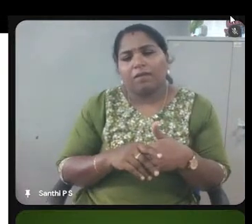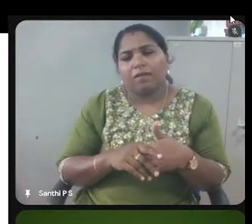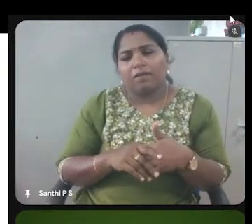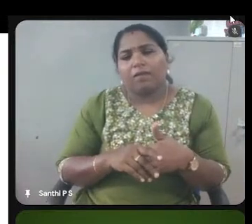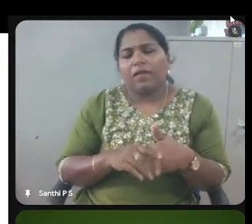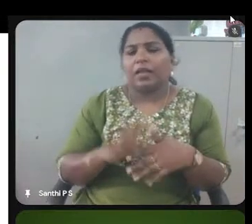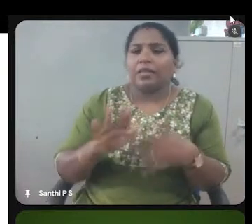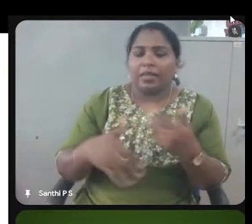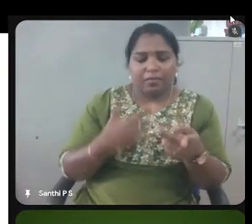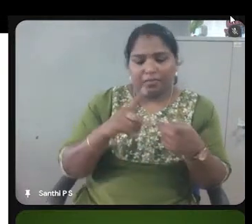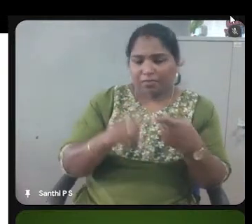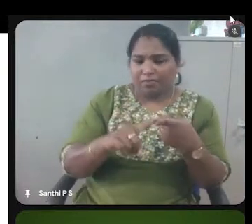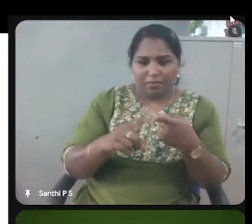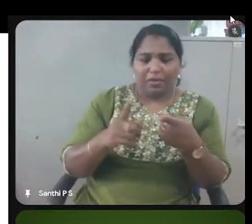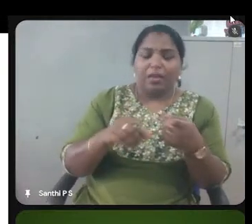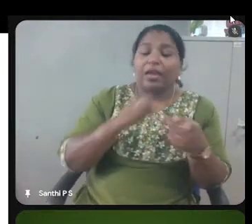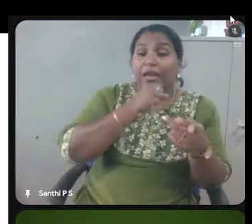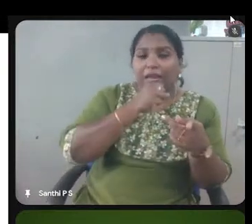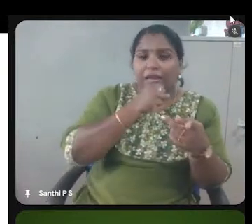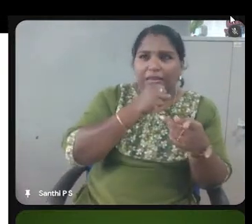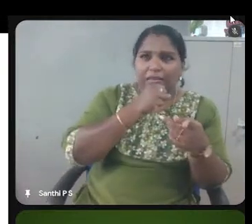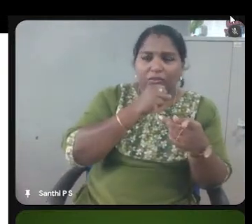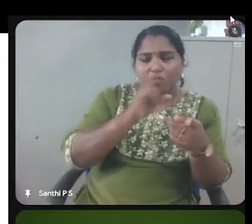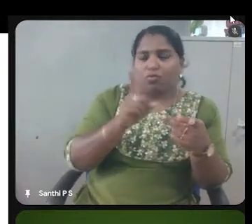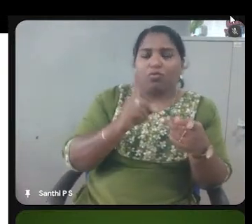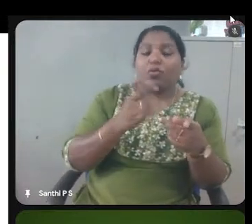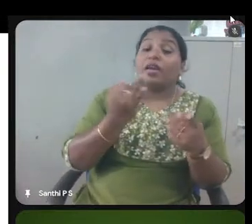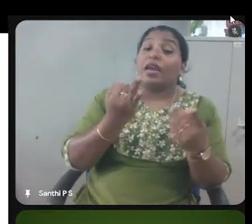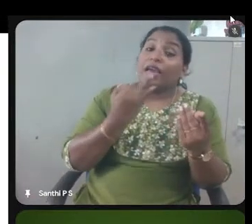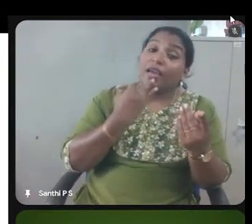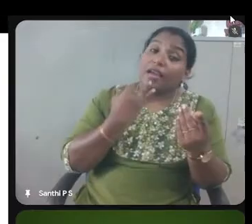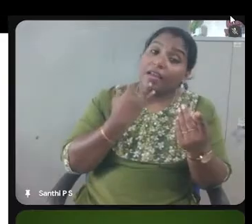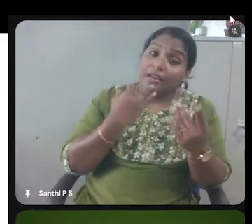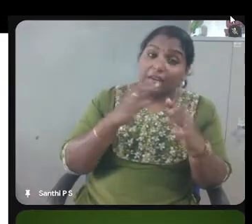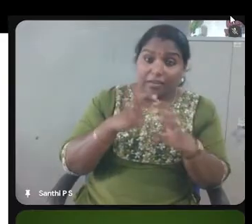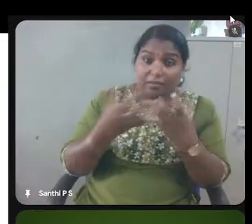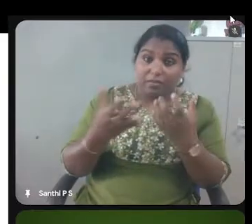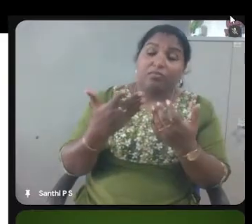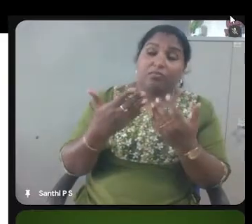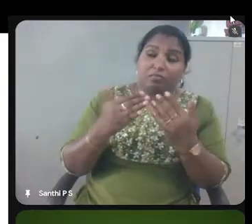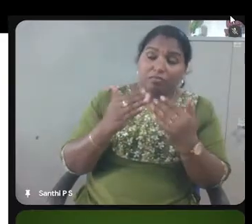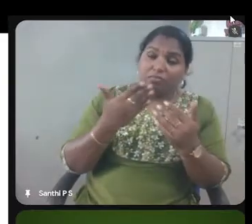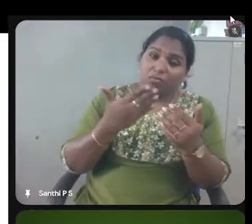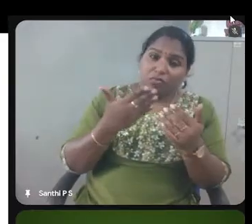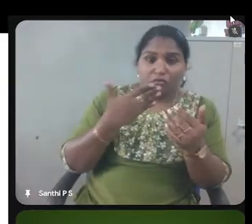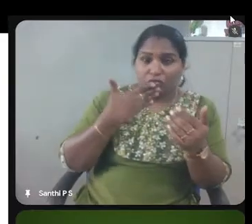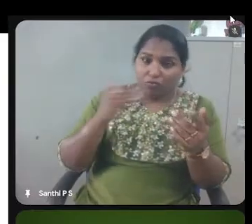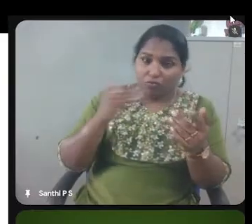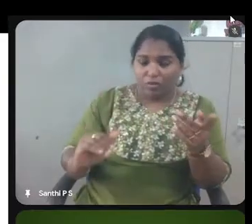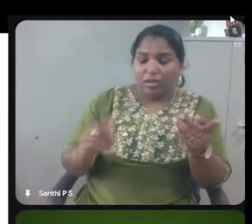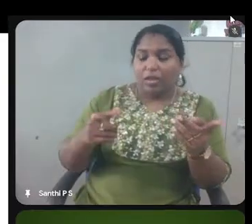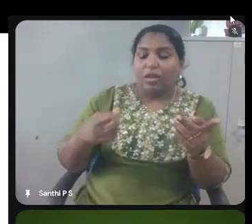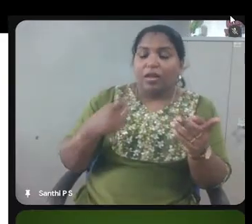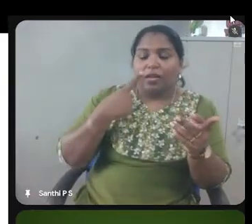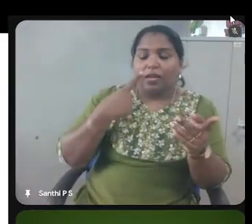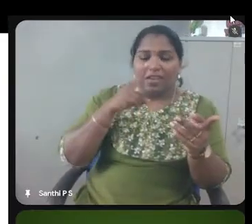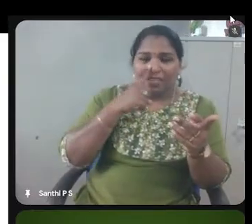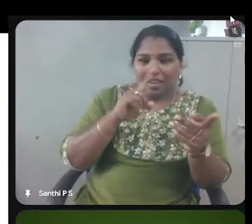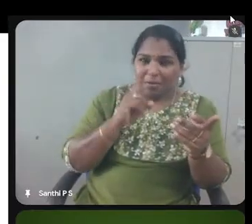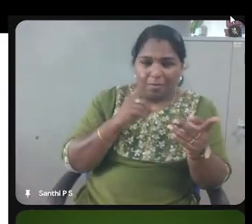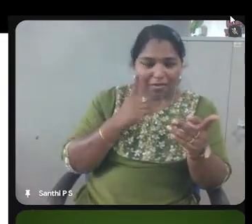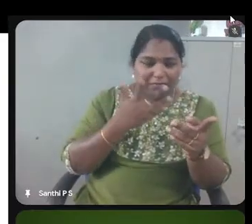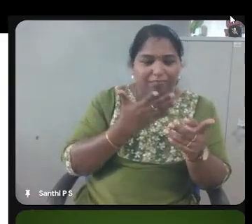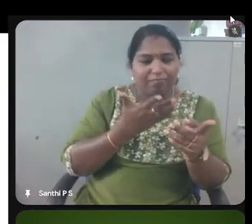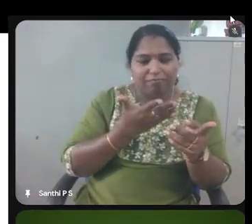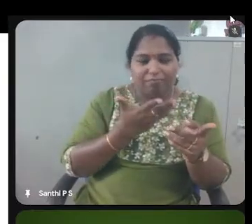7ാം ക്ലാസ്സിൽ പഠിക്കുന്ന കുട്ടിയാണെങ്കിൽ പോലും ഈ ഒരു മൊബൈൽ ഫോണിന് വേണ്ടി അമിതമായ വാശി, അല്ലെങ്കിൽ പേരൻസിന്റെ അടുത്തുനിന്ന് കിട്ടാതിരിക്കുമ്പോൾ ഗ്രാൻഡ് പേരൻസിന്റെ